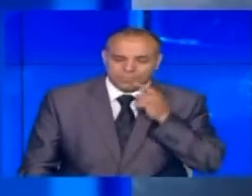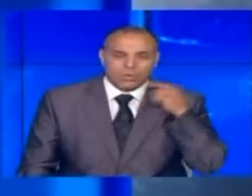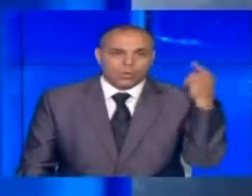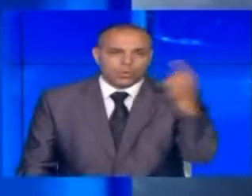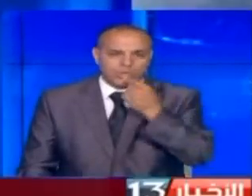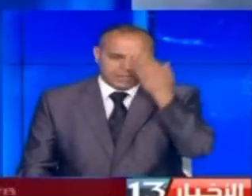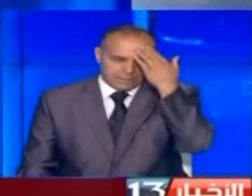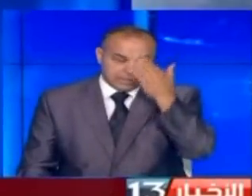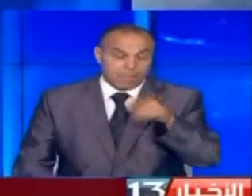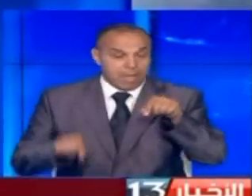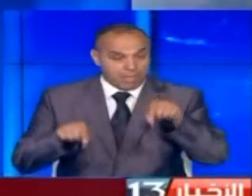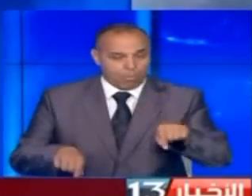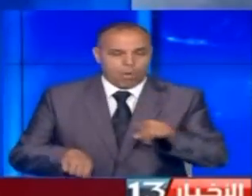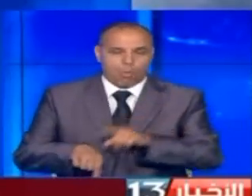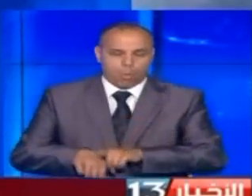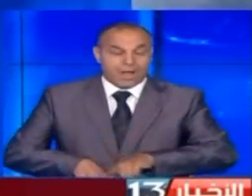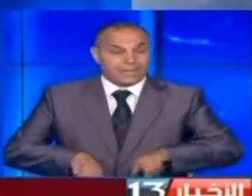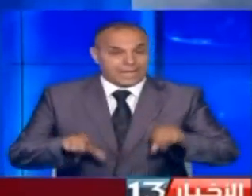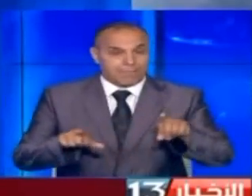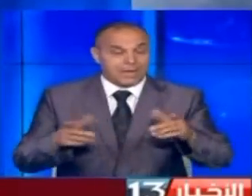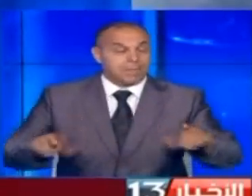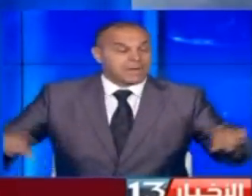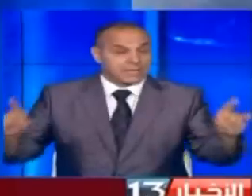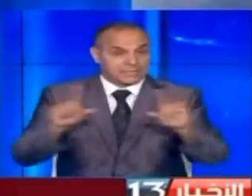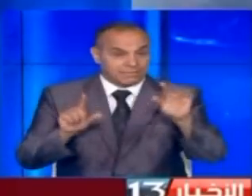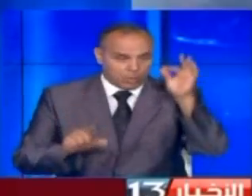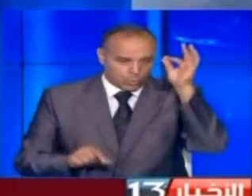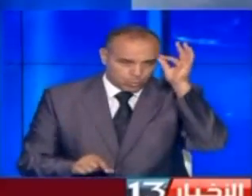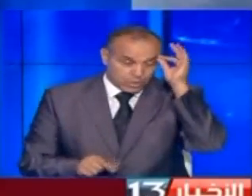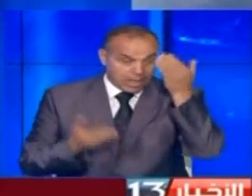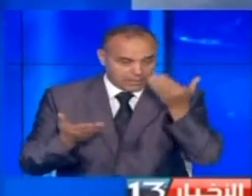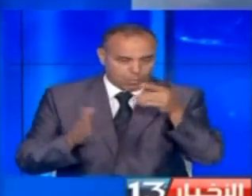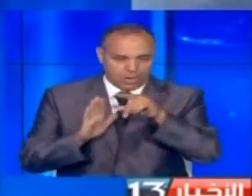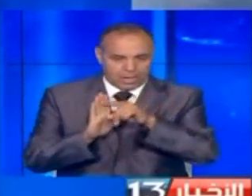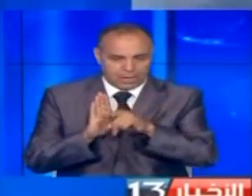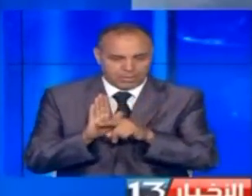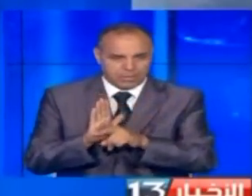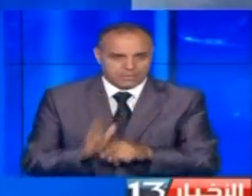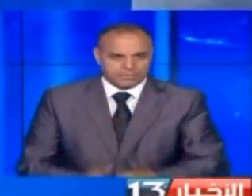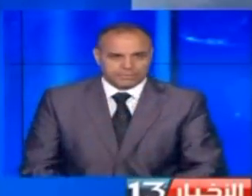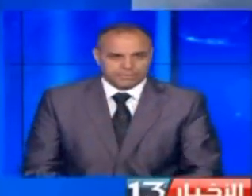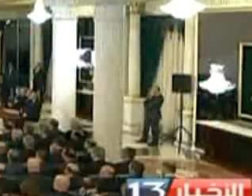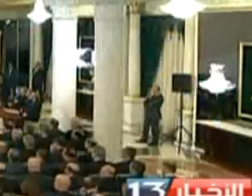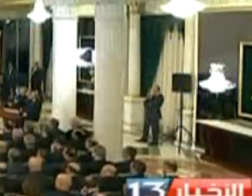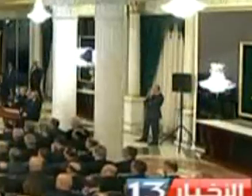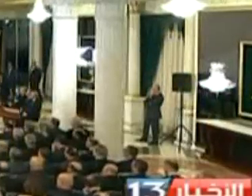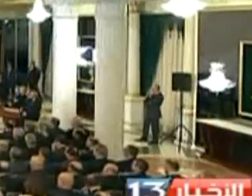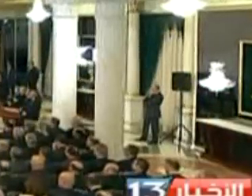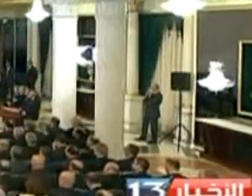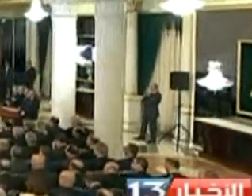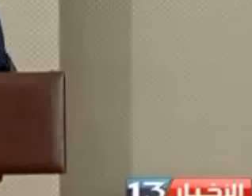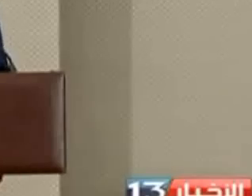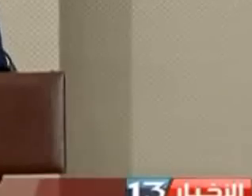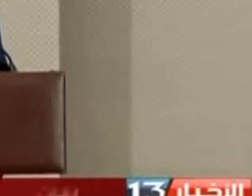السلام عليكم ورحمة الله. موعد الظهر الإخباري من التلفزة التونسية، إليكم عناوينه. في